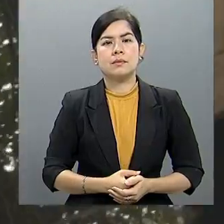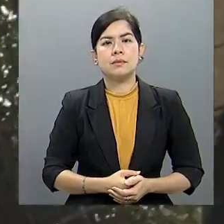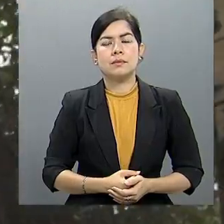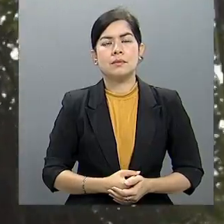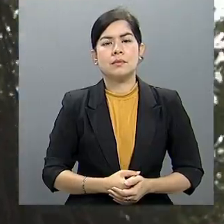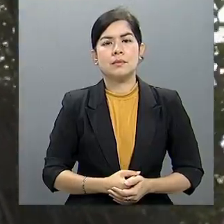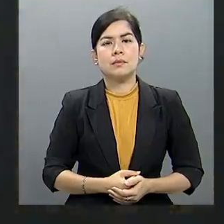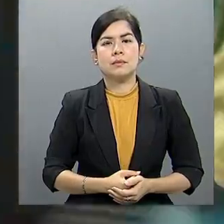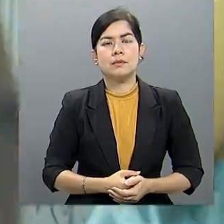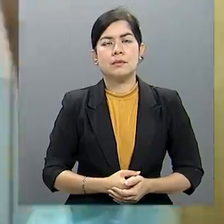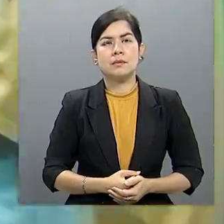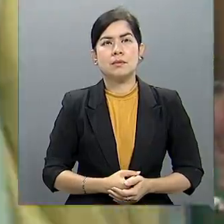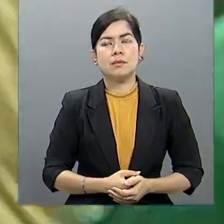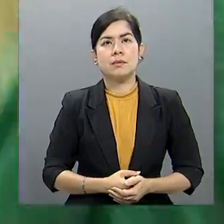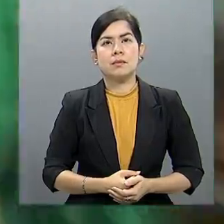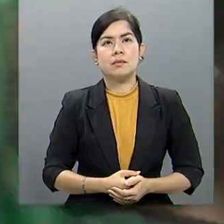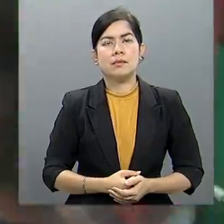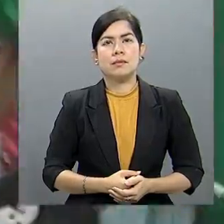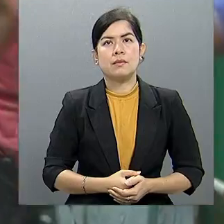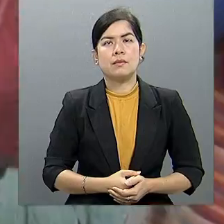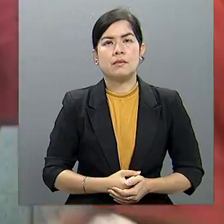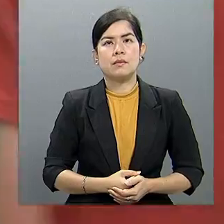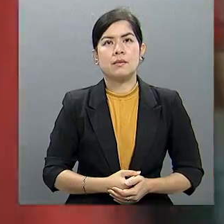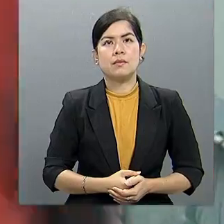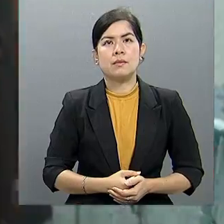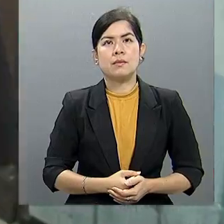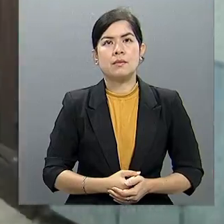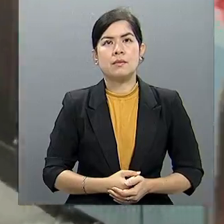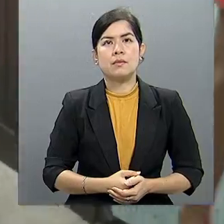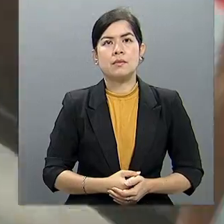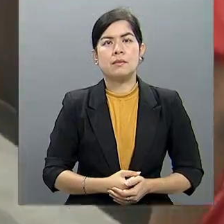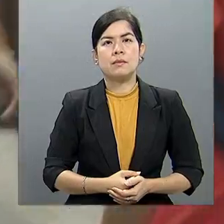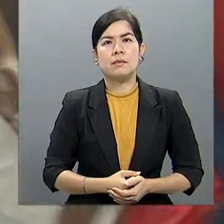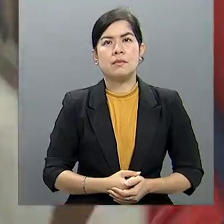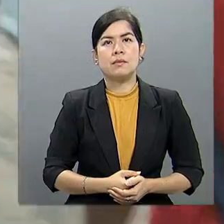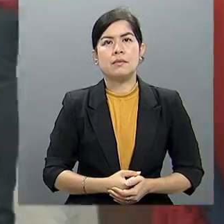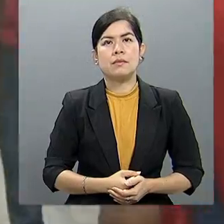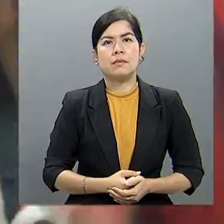อาจ